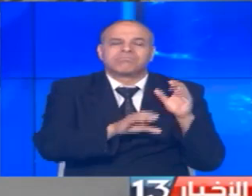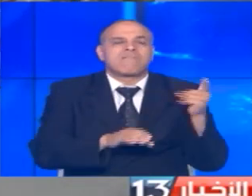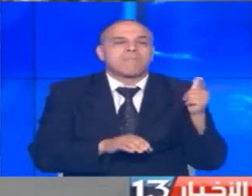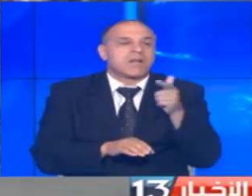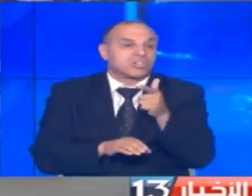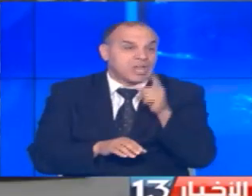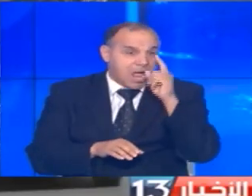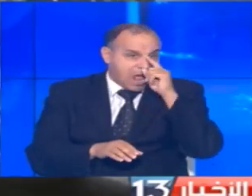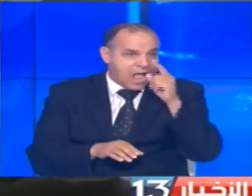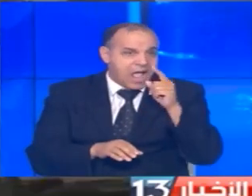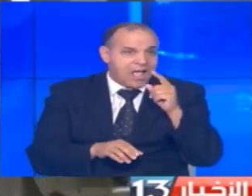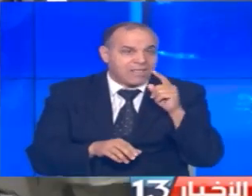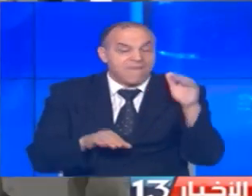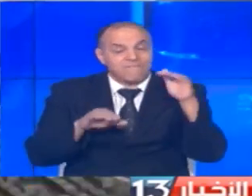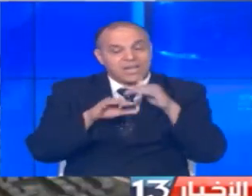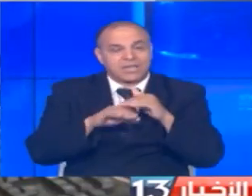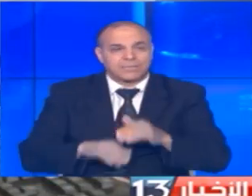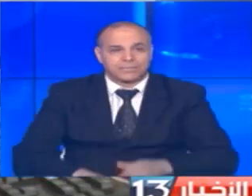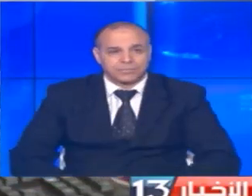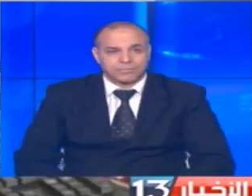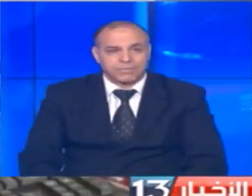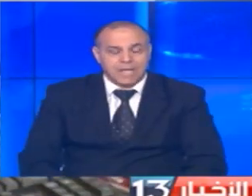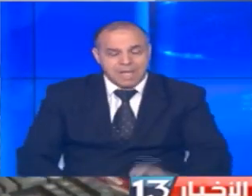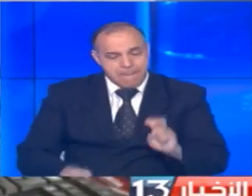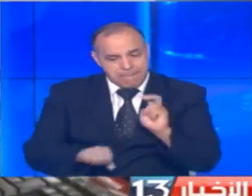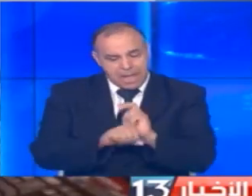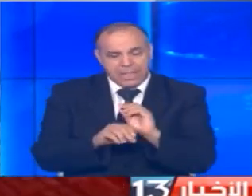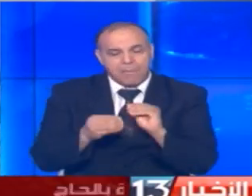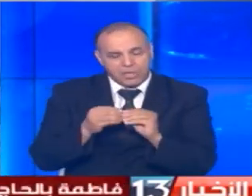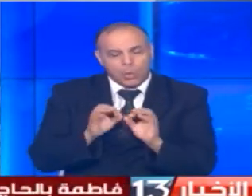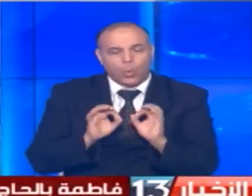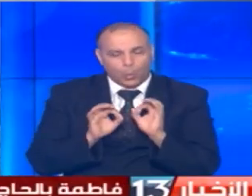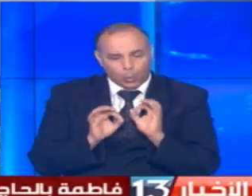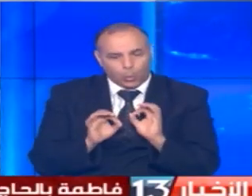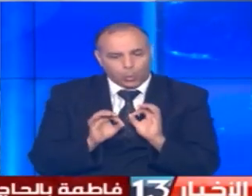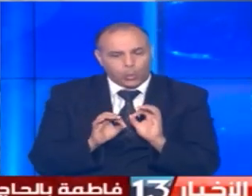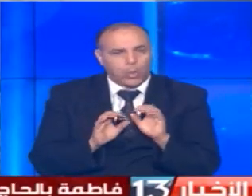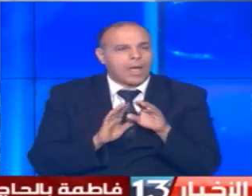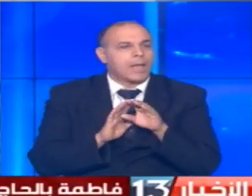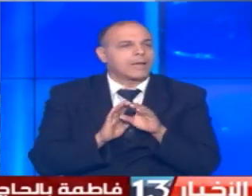خاصة خلال الليل. بقات المشاكل اللي تتعلق بعناها